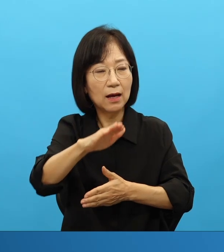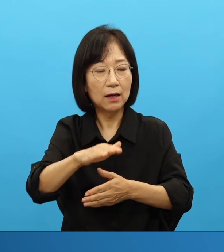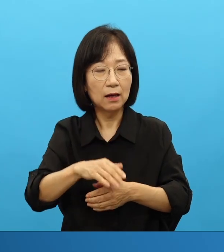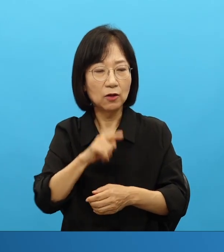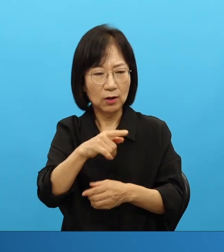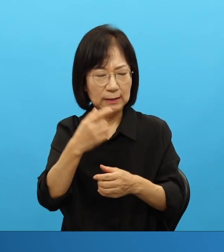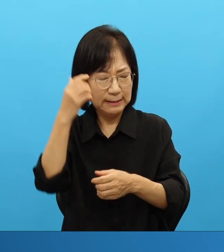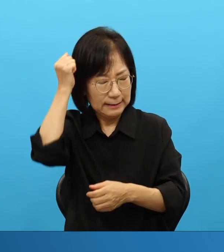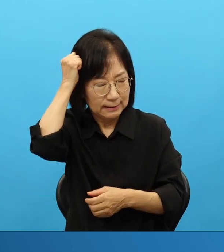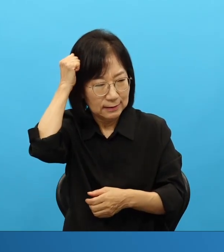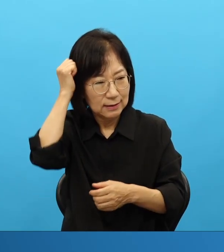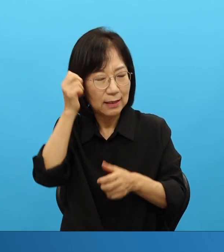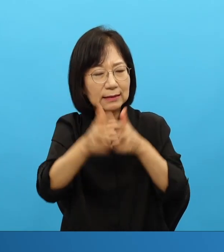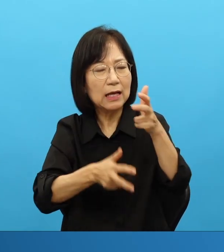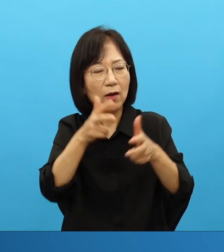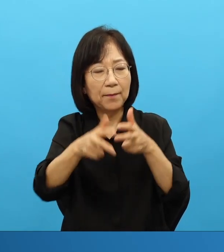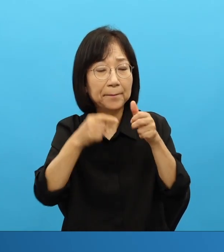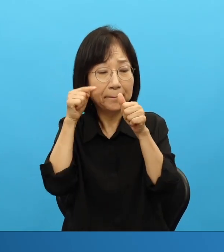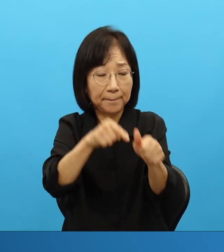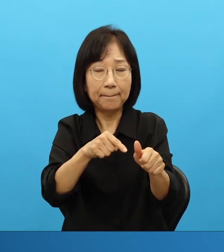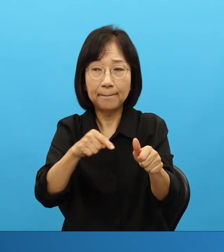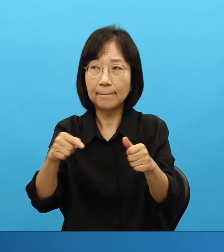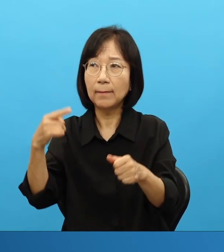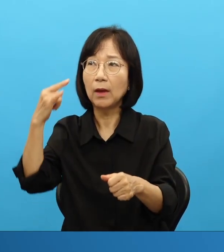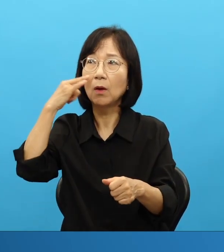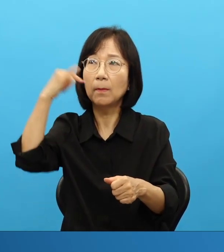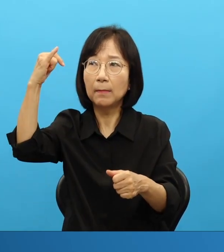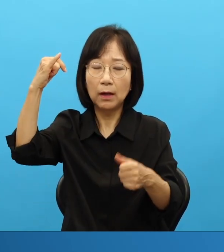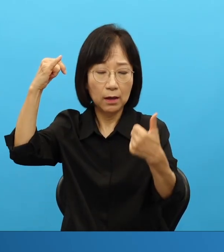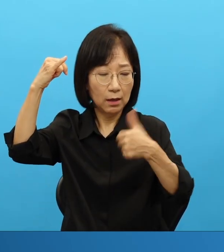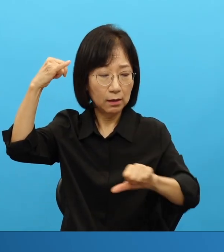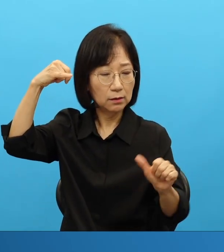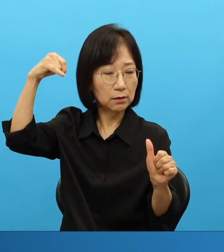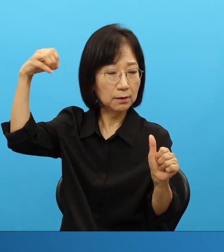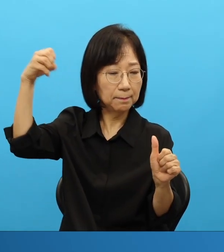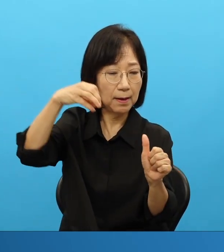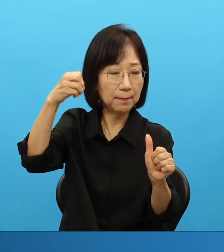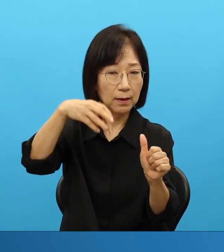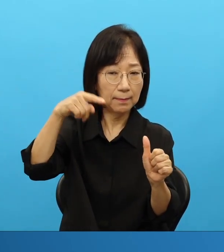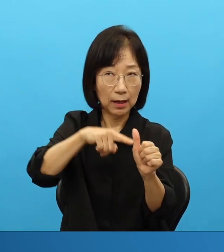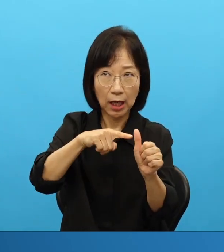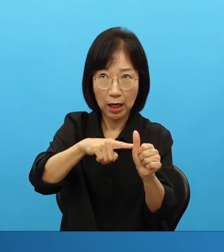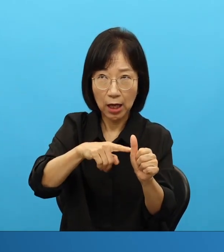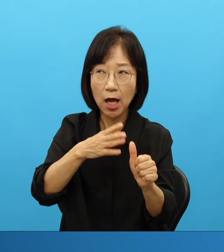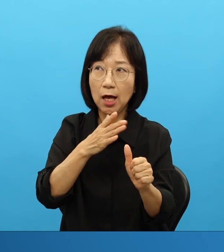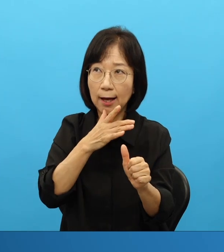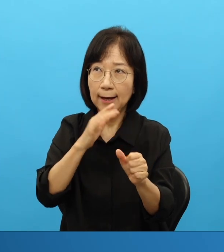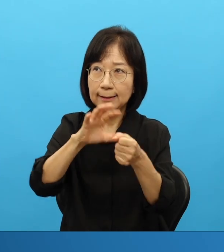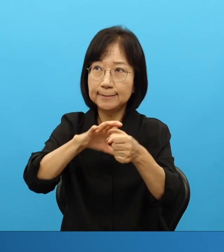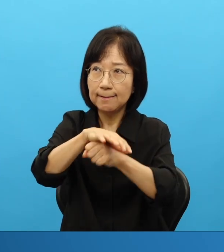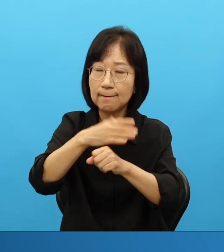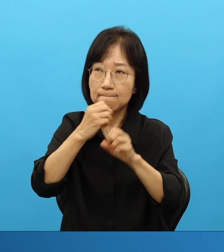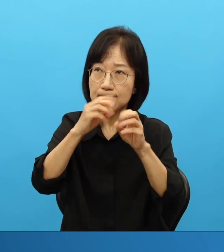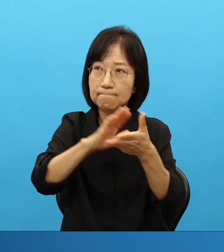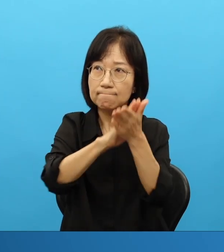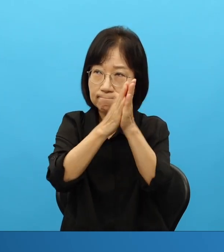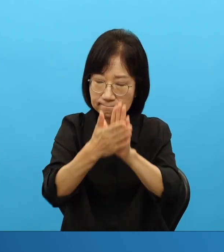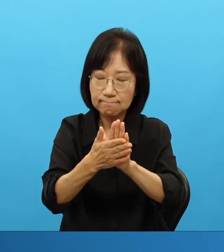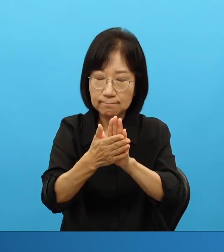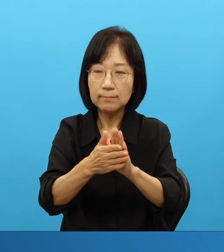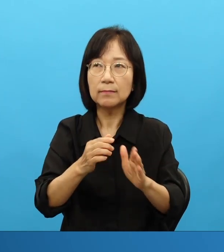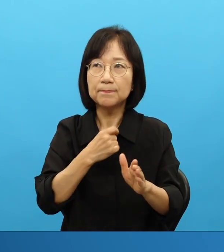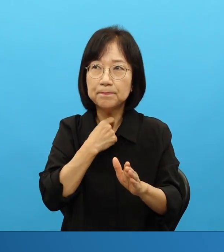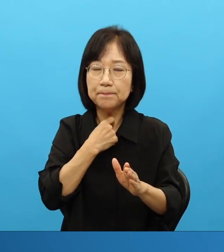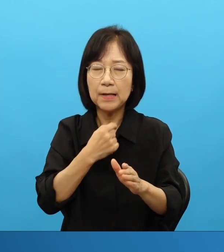해. Just hold on to this, and with that, you must carry out your business. 진짜 그것만 붙잡고 했어요. And that's all he did. He held fast to this, and he carried